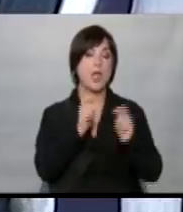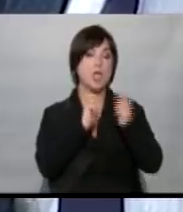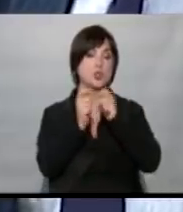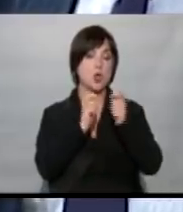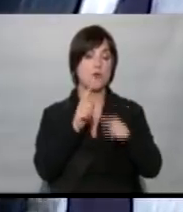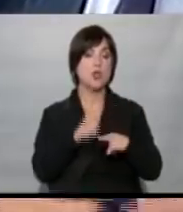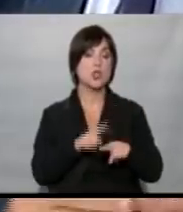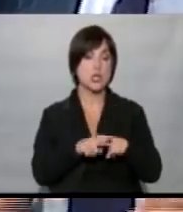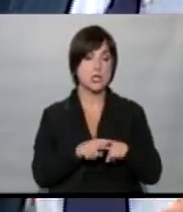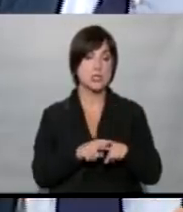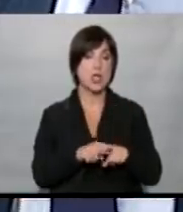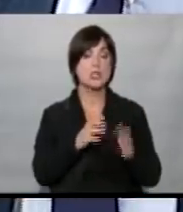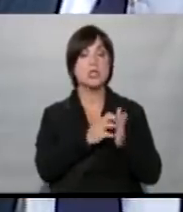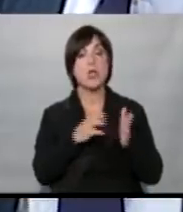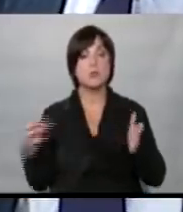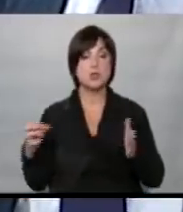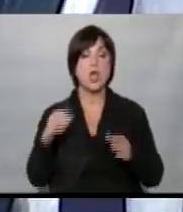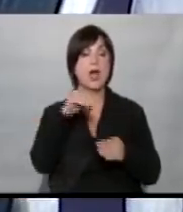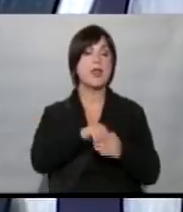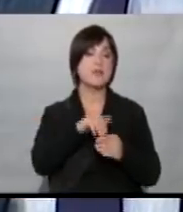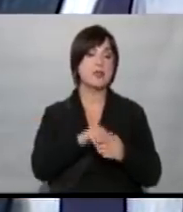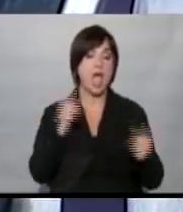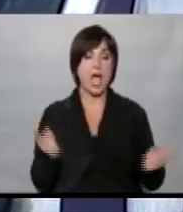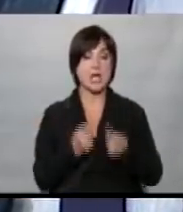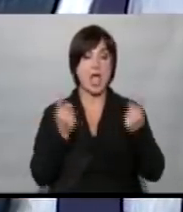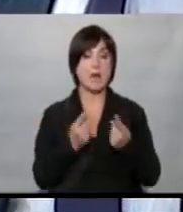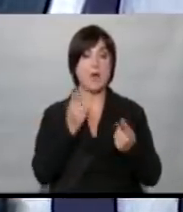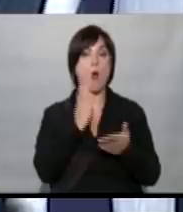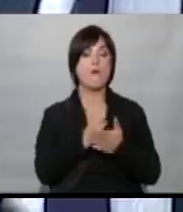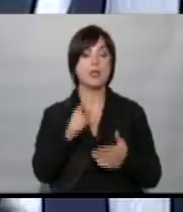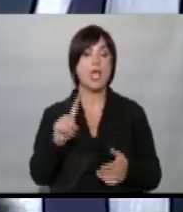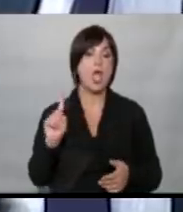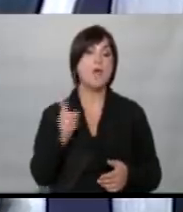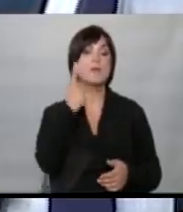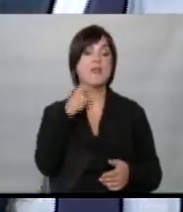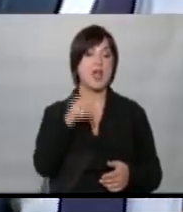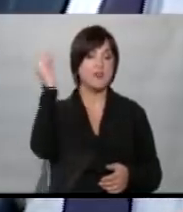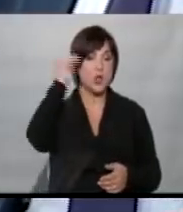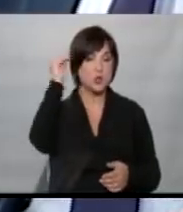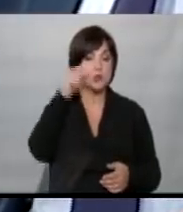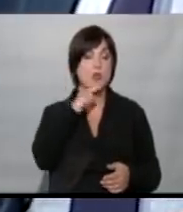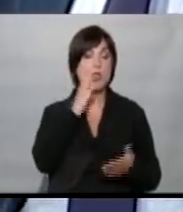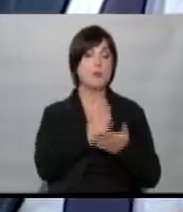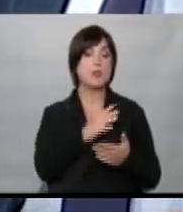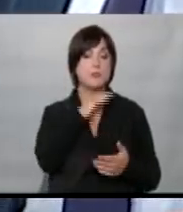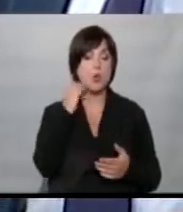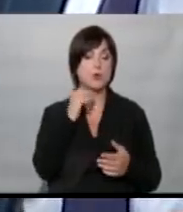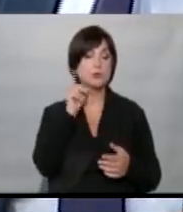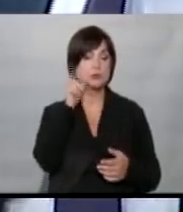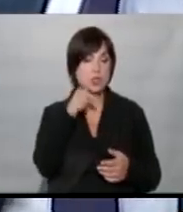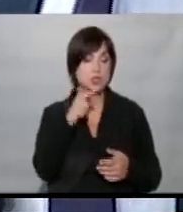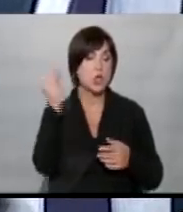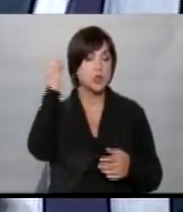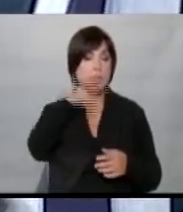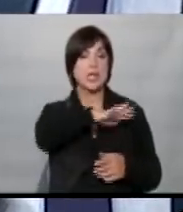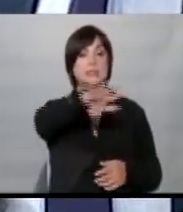со Грција. Практично се продолжува референдумската кампања. Ова ќе биде прво такво искуство и мислам дека ќе биде многу травматично искуство